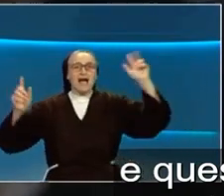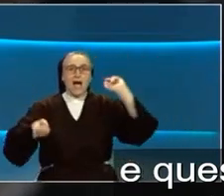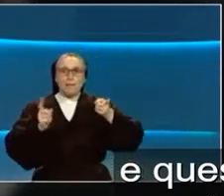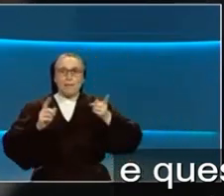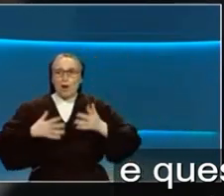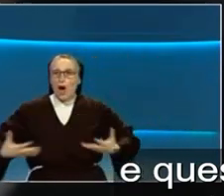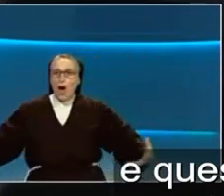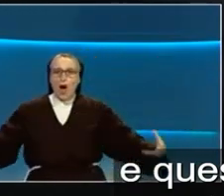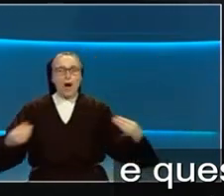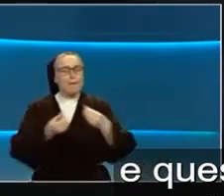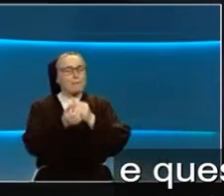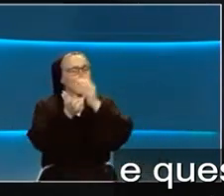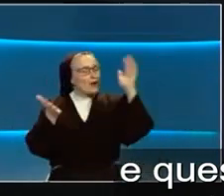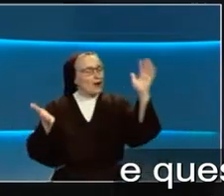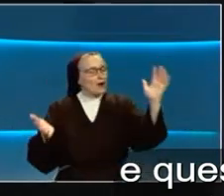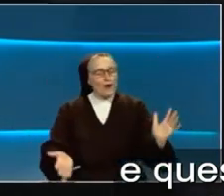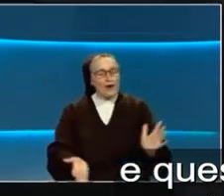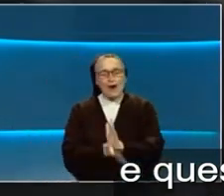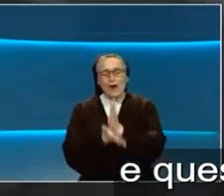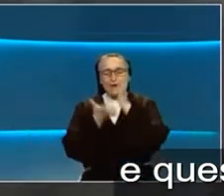aula